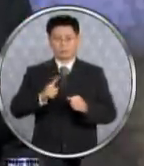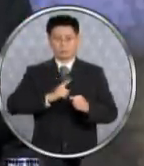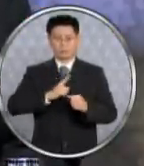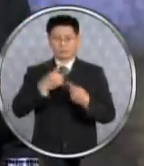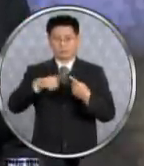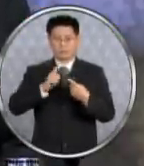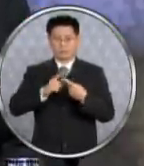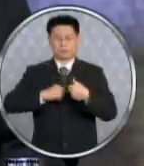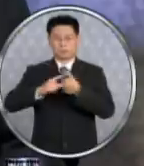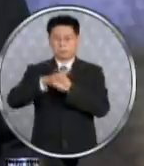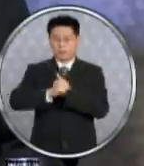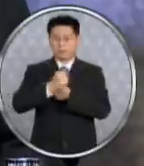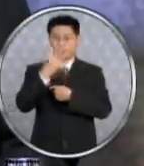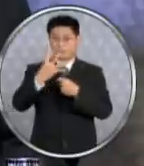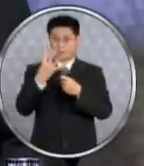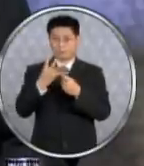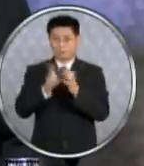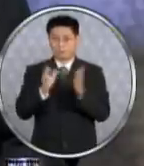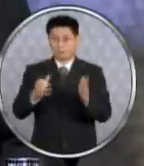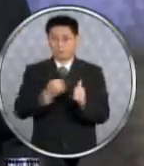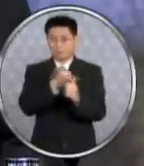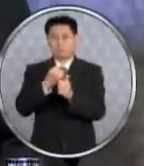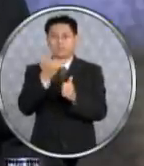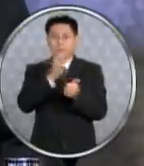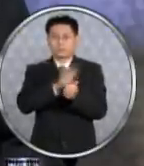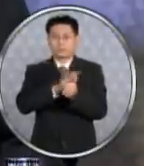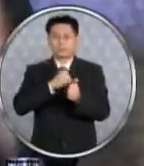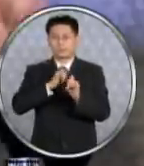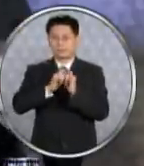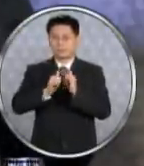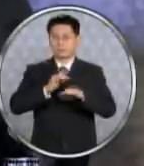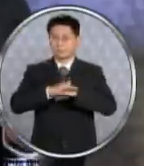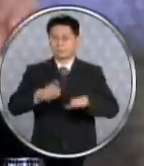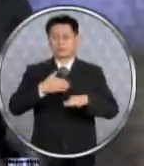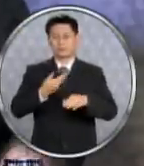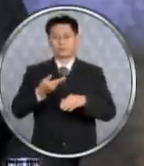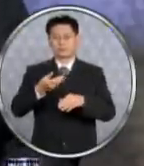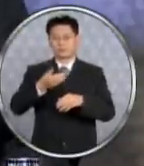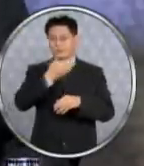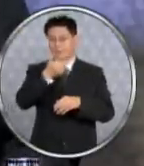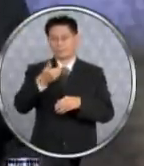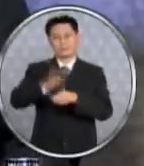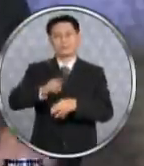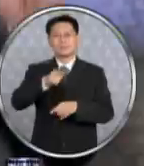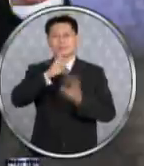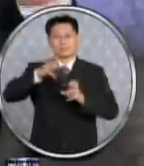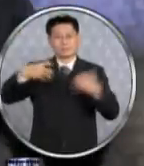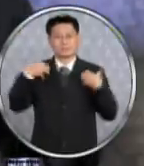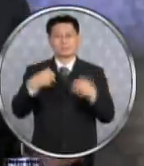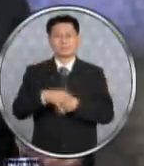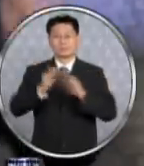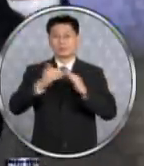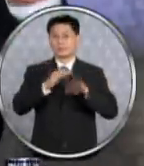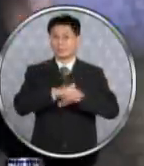4年，才能够让我们台湾未来的人民过得更好，这才是真正总统的责任，那就是